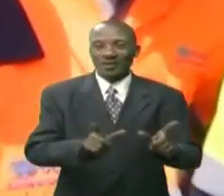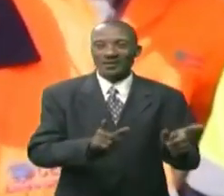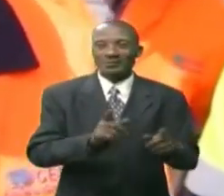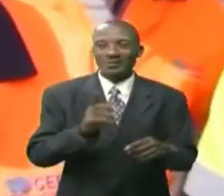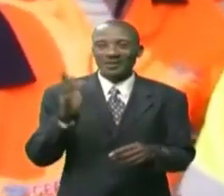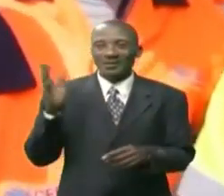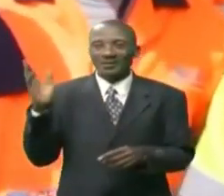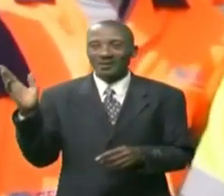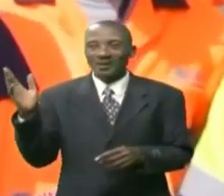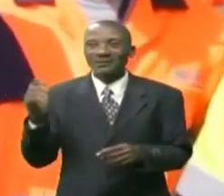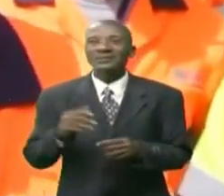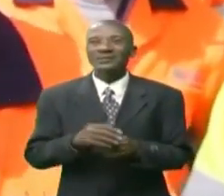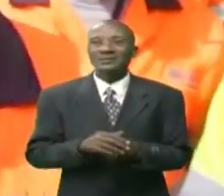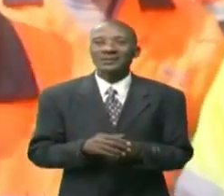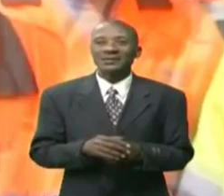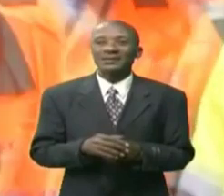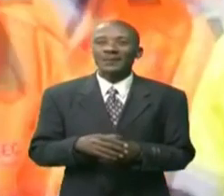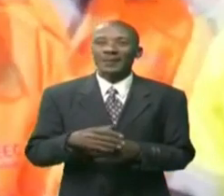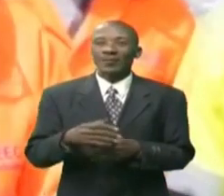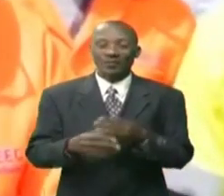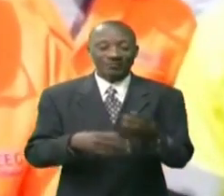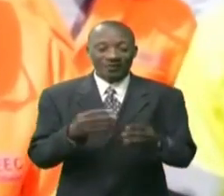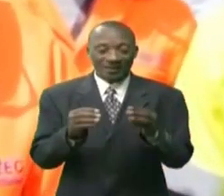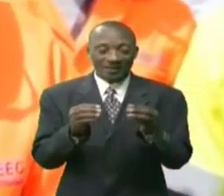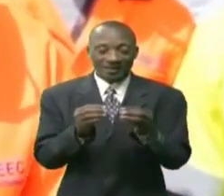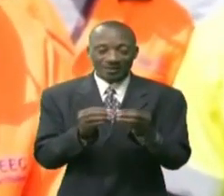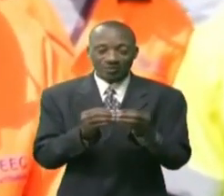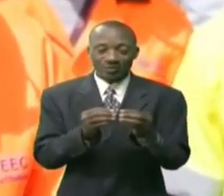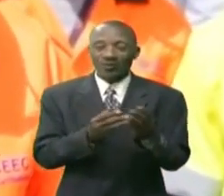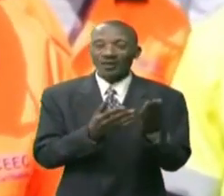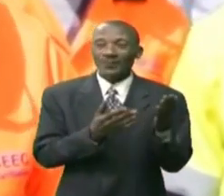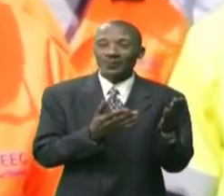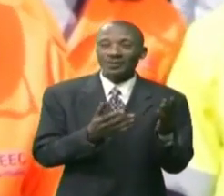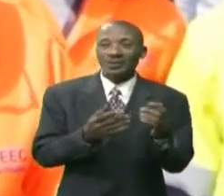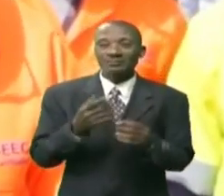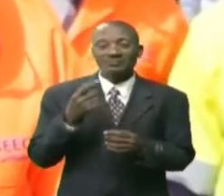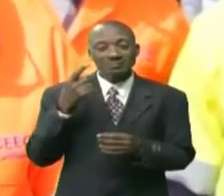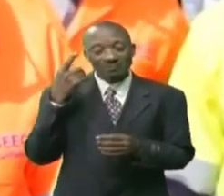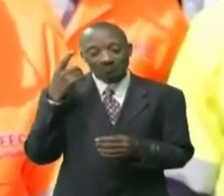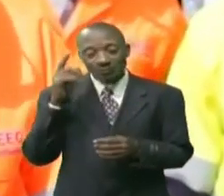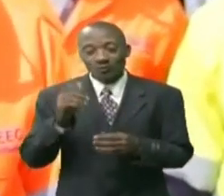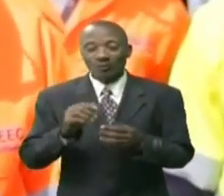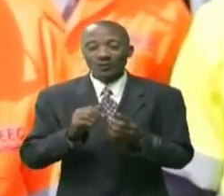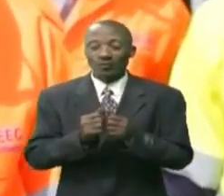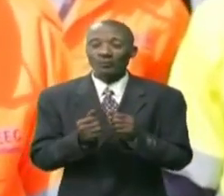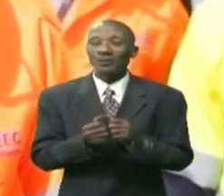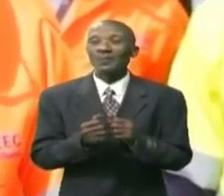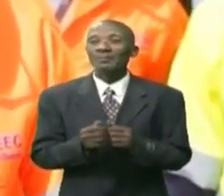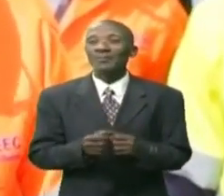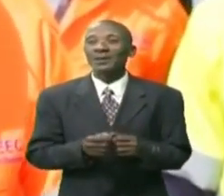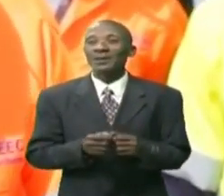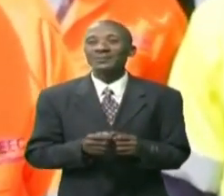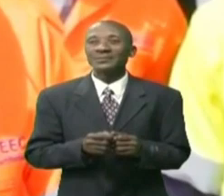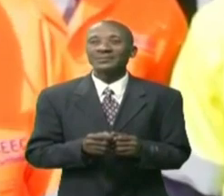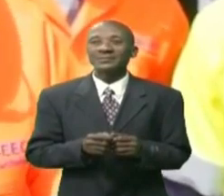de produits qu'ils sont en train d'exporter. Et dans l'exploitation artisanale, ce qu'il faut retenir, c'est qu'il y aura désormais